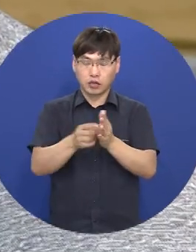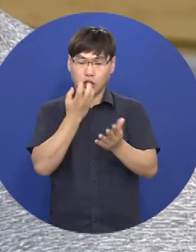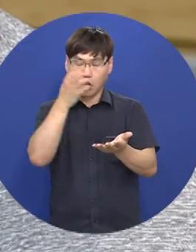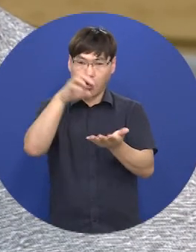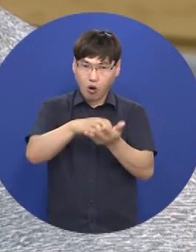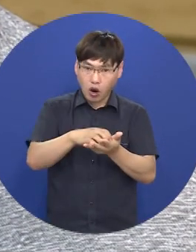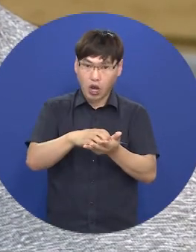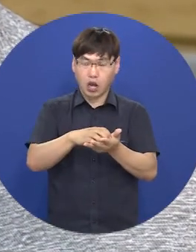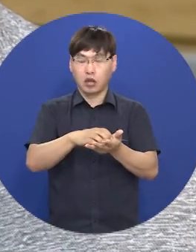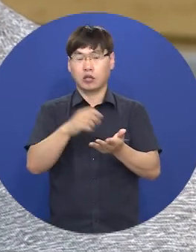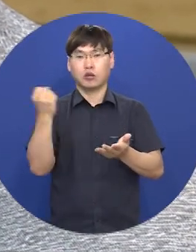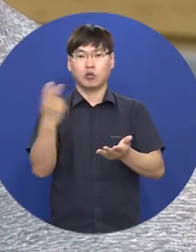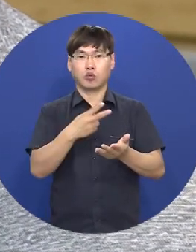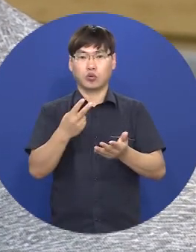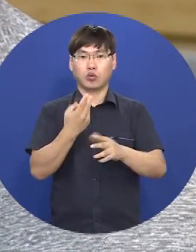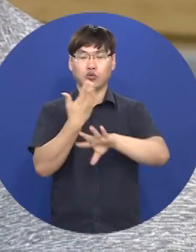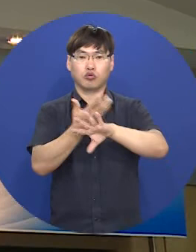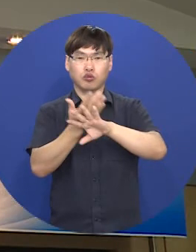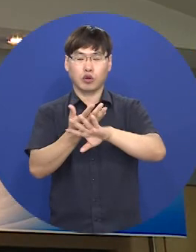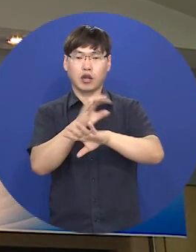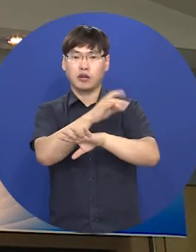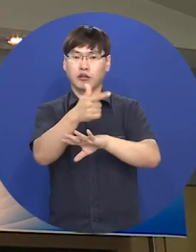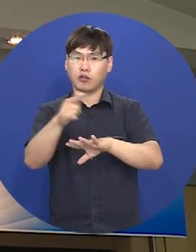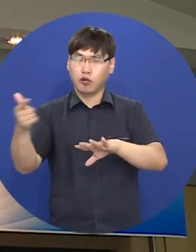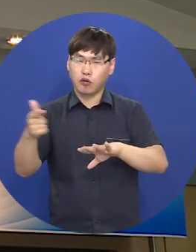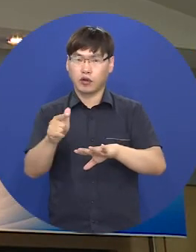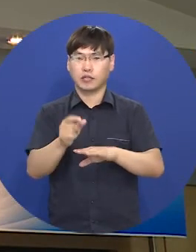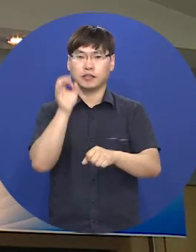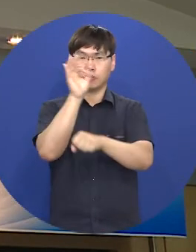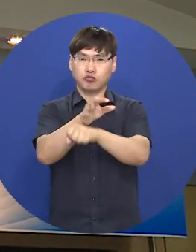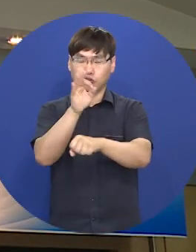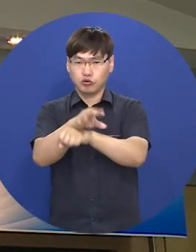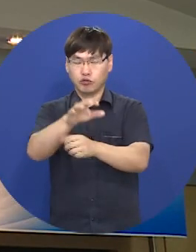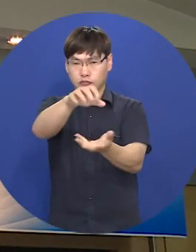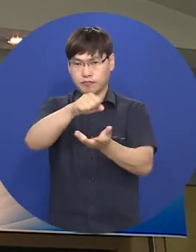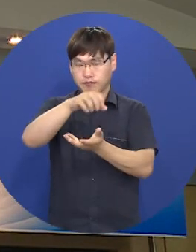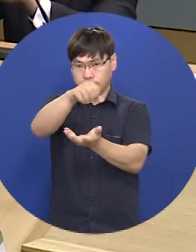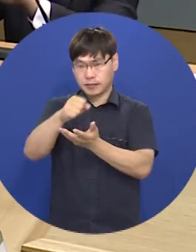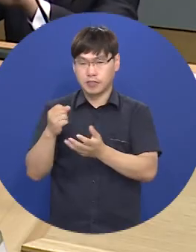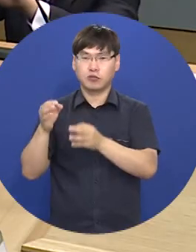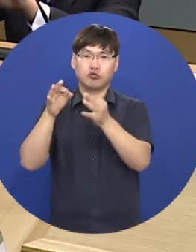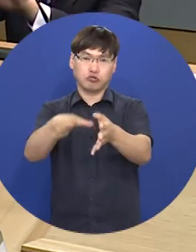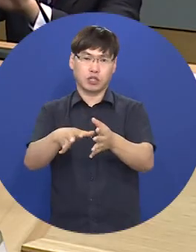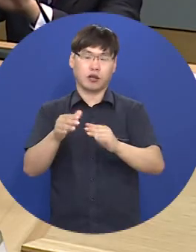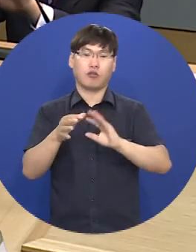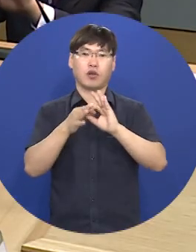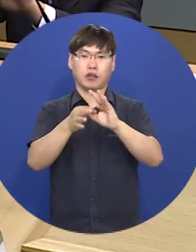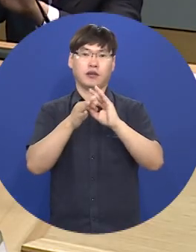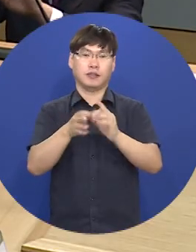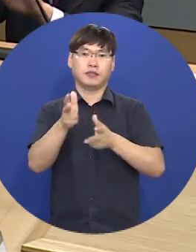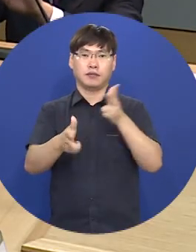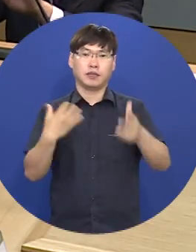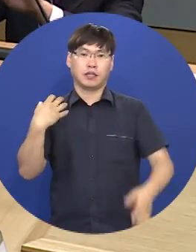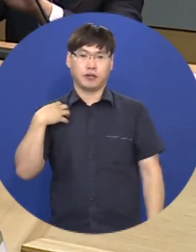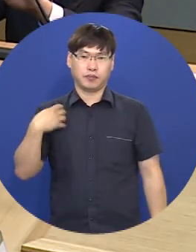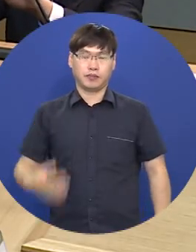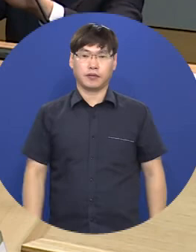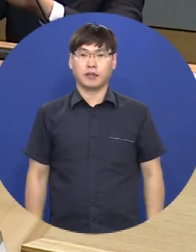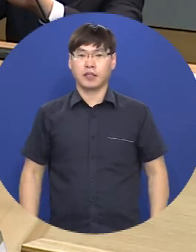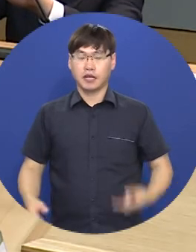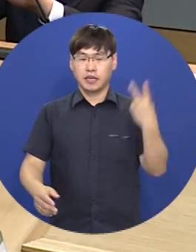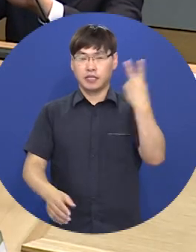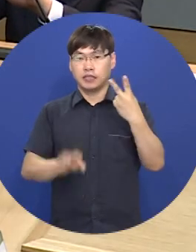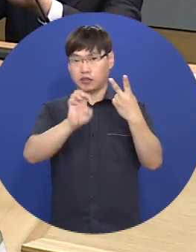인허가 취득과 투자 및 외자 유치 등을 맡아 협력할 예정입니다. 이번에 추진하는 스마트 에너지 사업은